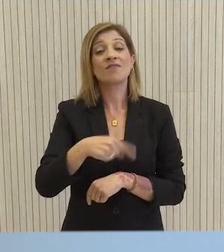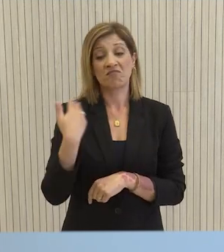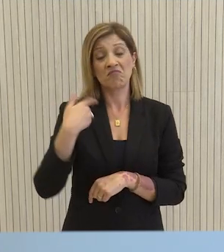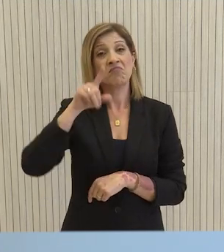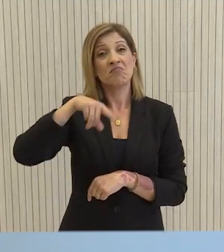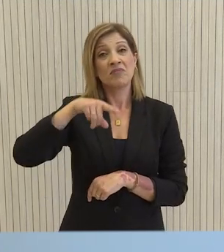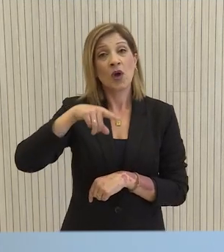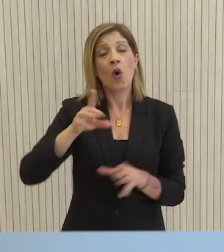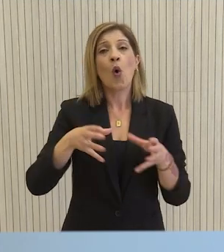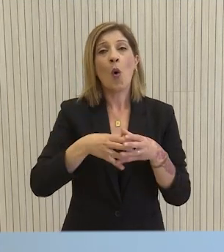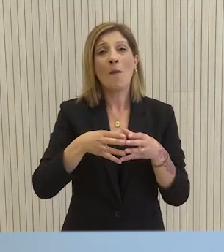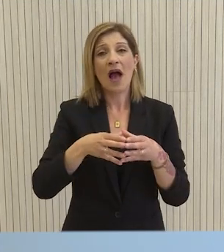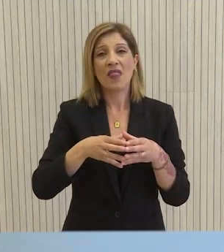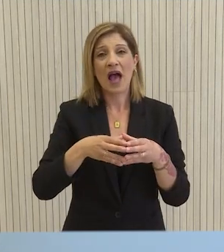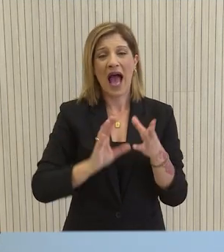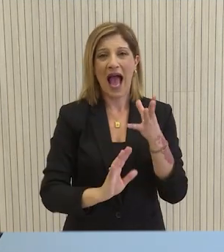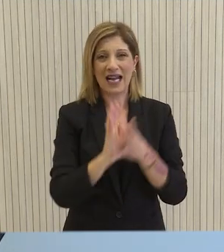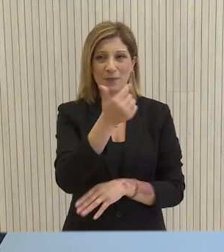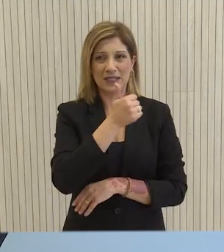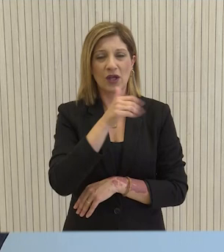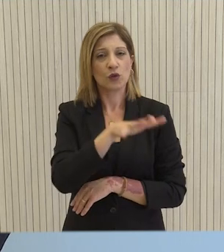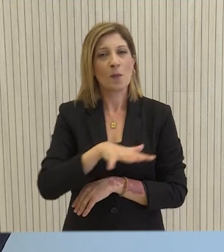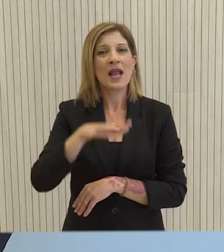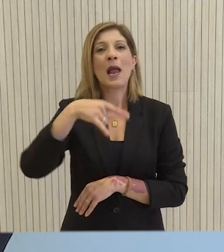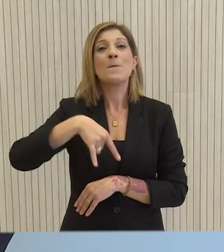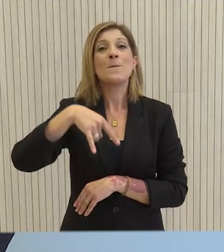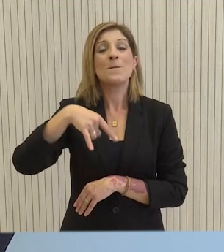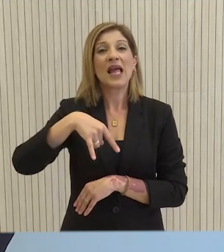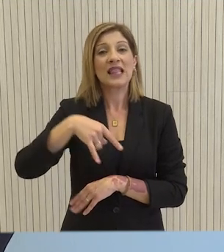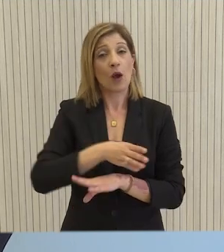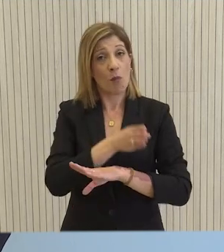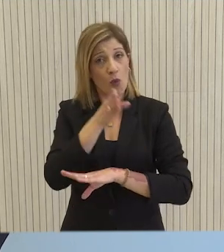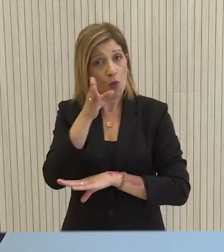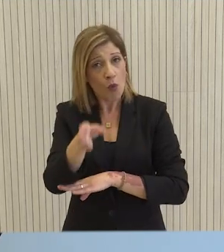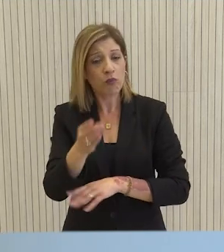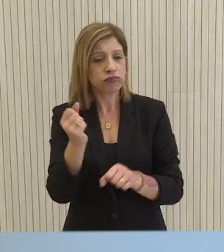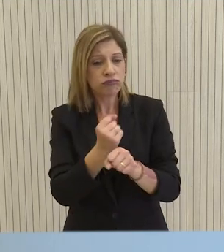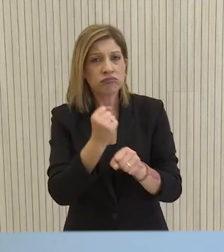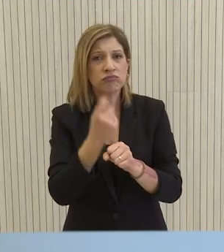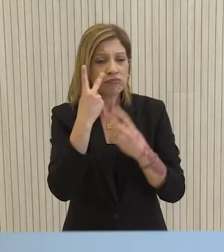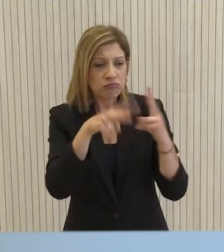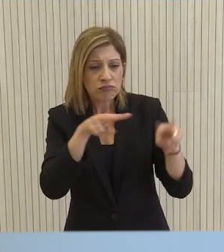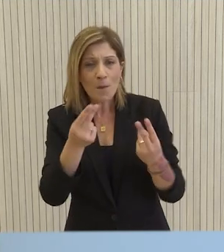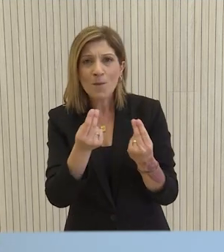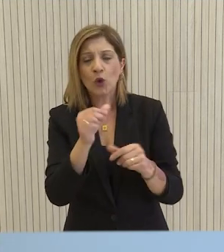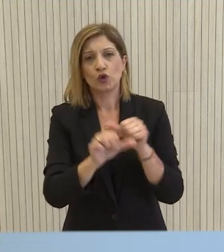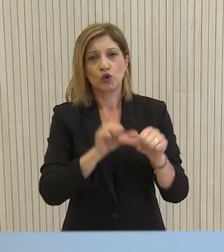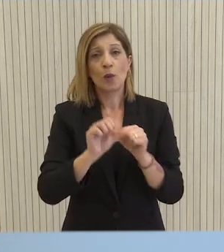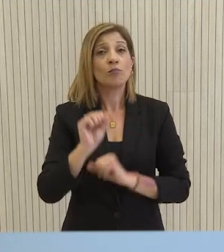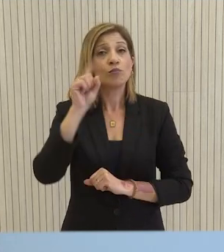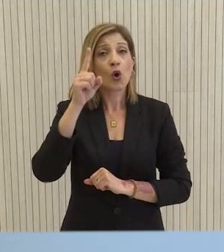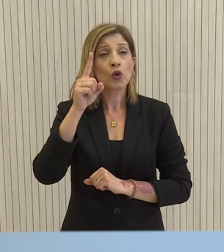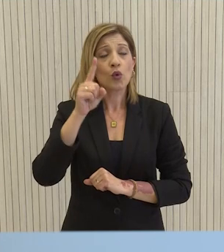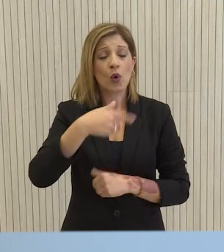μέρες, ομάδα από το Τμήμα Αναπτύξεως Υδάτων βρίσκεται στην ΟΕΔΑ Πεντακόμου, προκειμένου να διασφαλιστεί η ομαλή μετάβαση στο νέο καθεστώς διαχείρισης. Πρώτη στο μέλημα